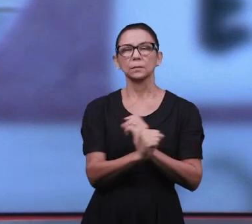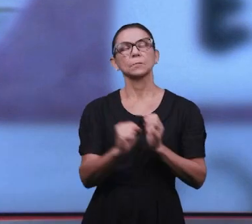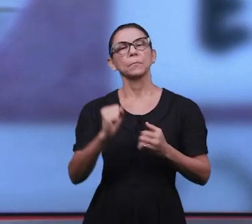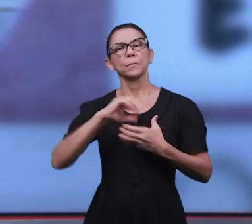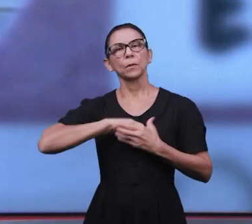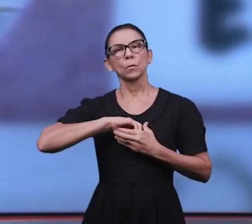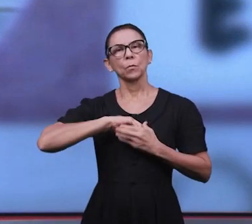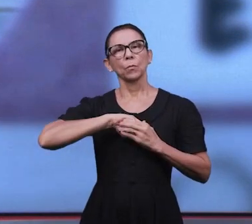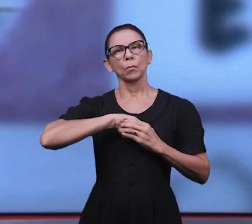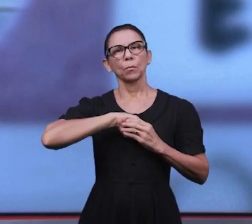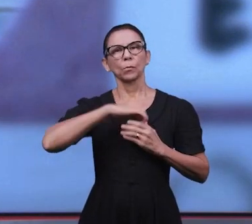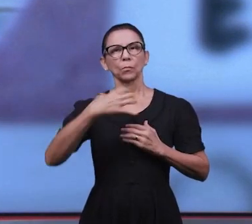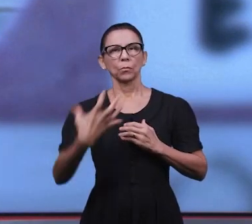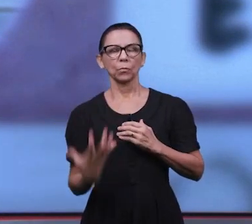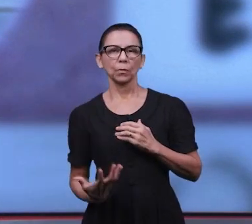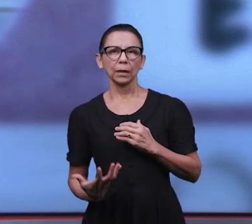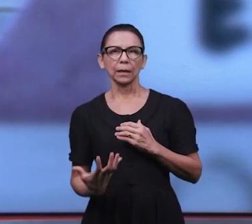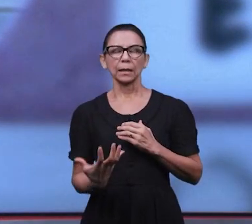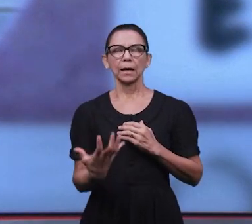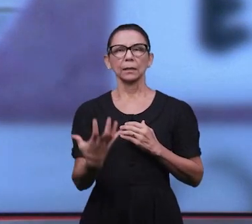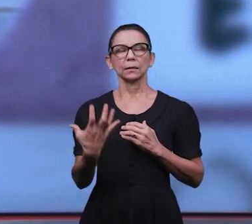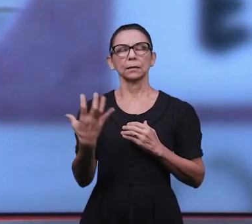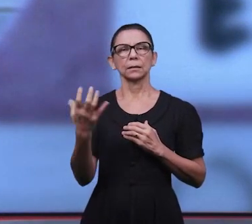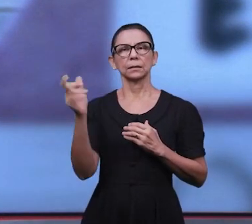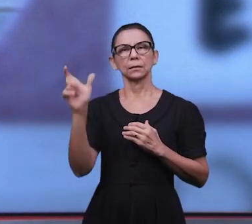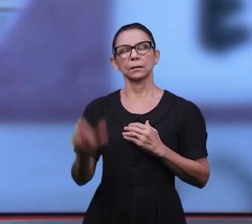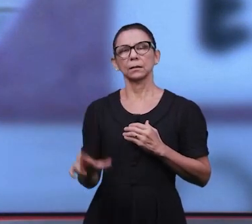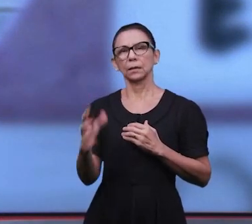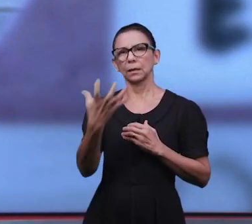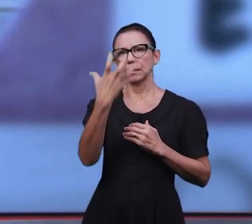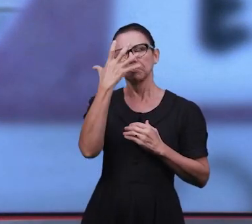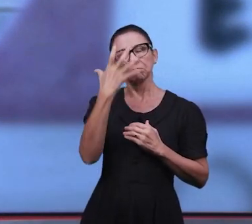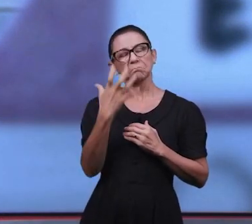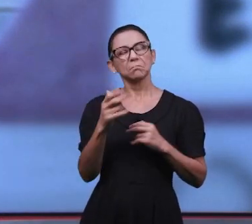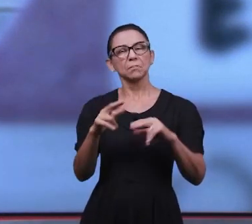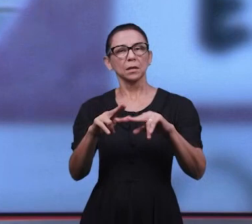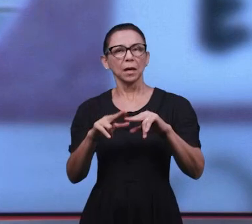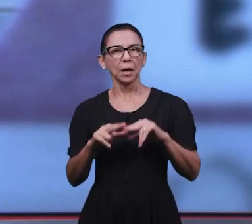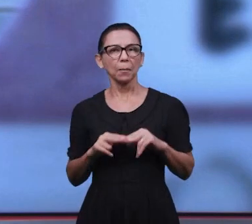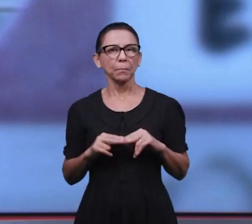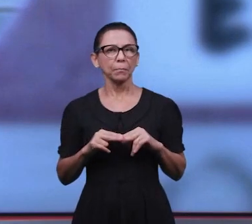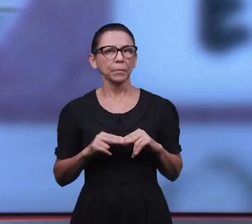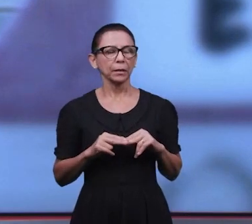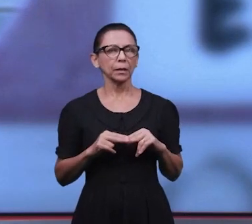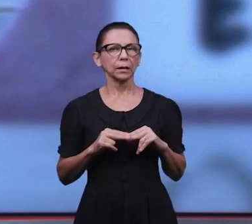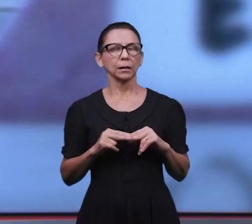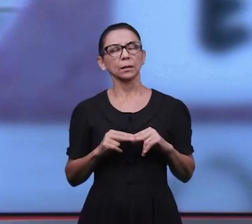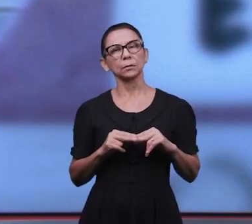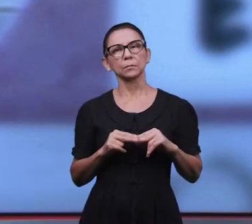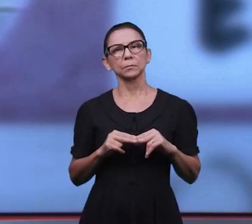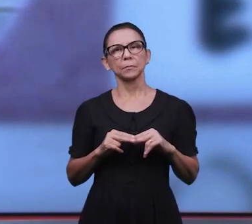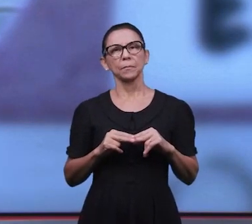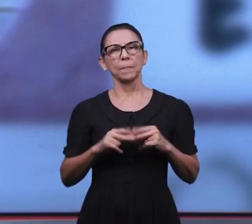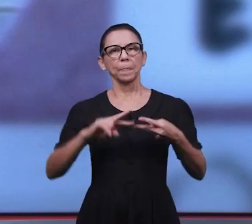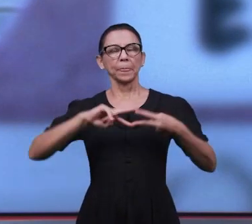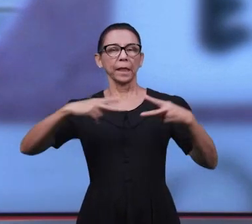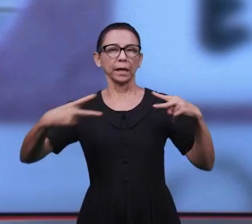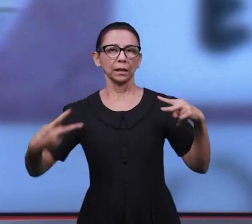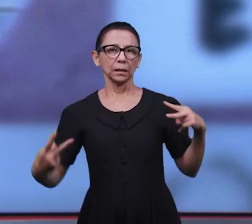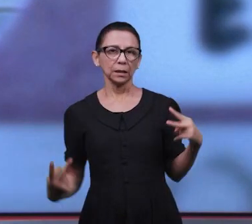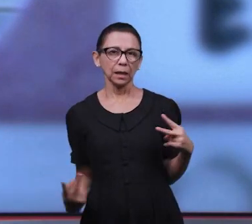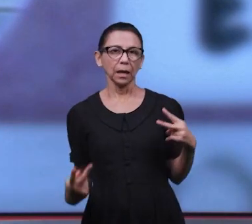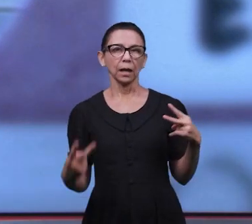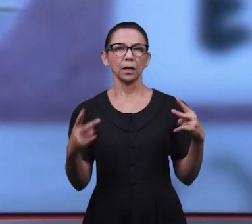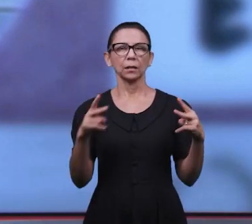se forme dans les rapports établis entre la constitution héréditaire de l'organisme et ce